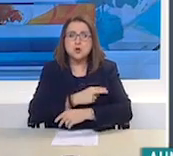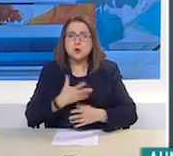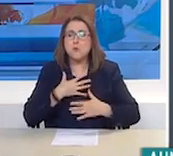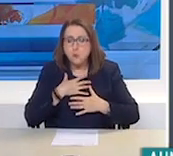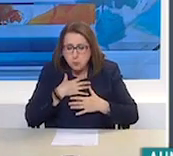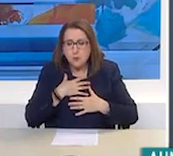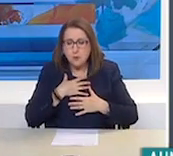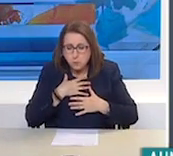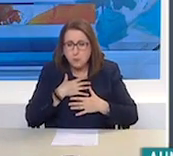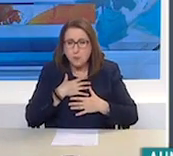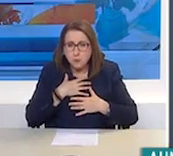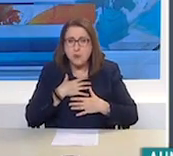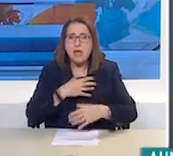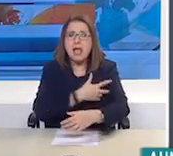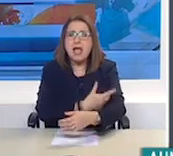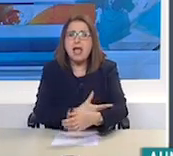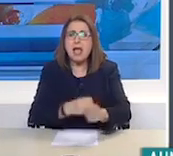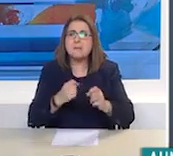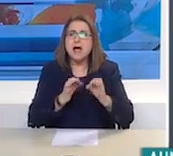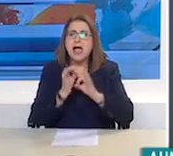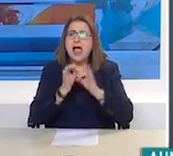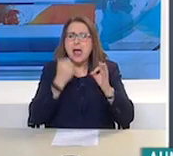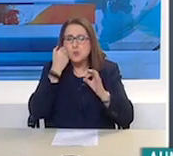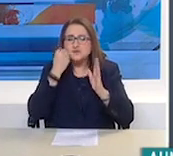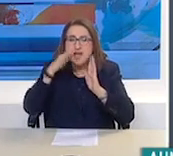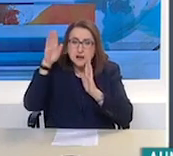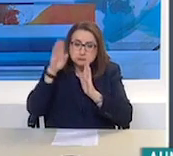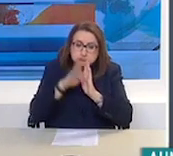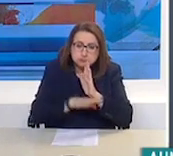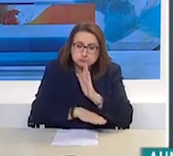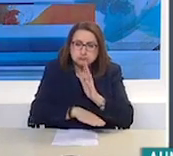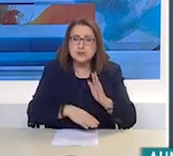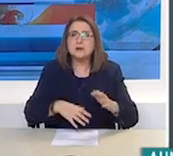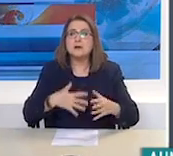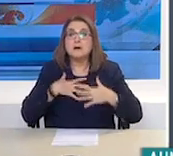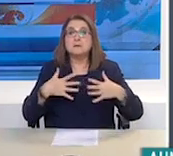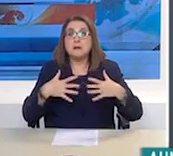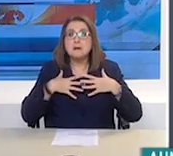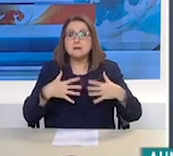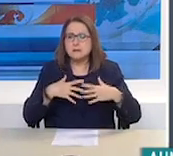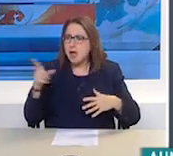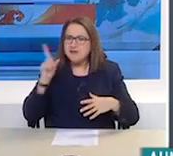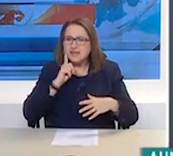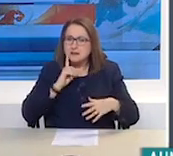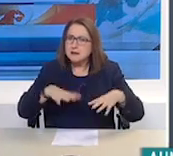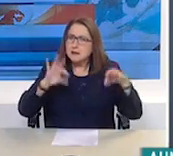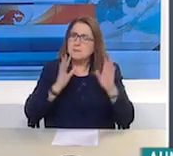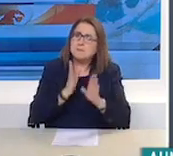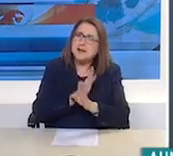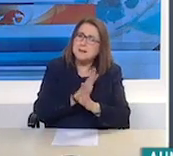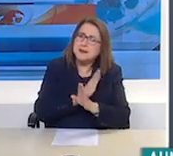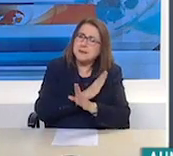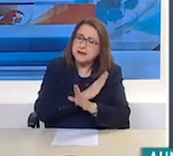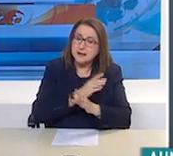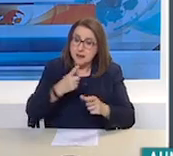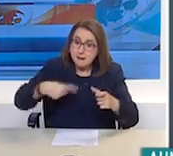δύσπνια και χαμηλό κορεσμό αιμοσφαιρίνης. Τα συμπτώματά της είχαν αρχίσει μερικές μέρες νωρίτερα, ενώ ταυτόχρονα μερικοί ακόμα τρόφιμοι του